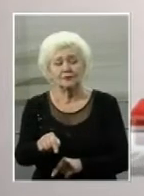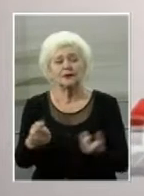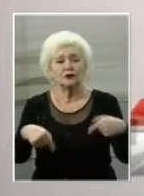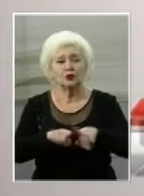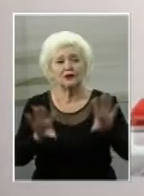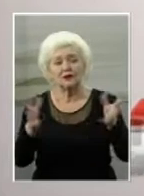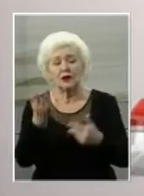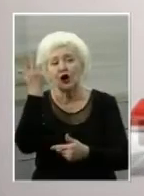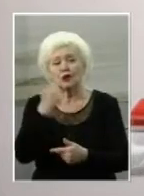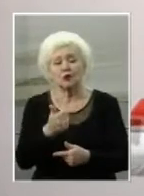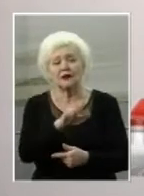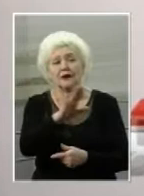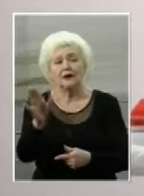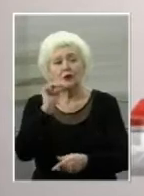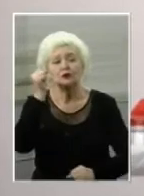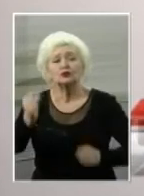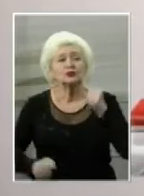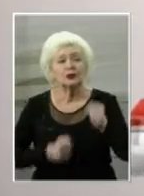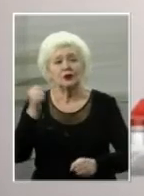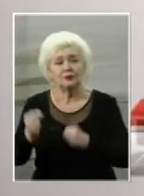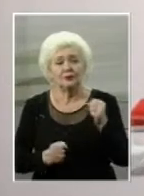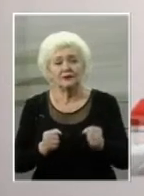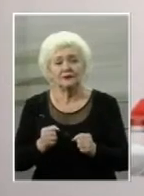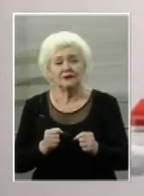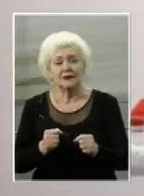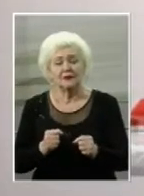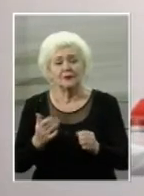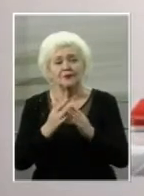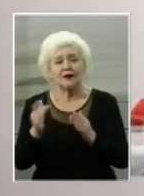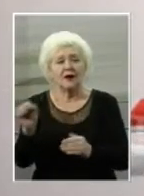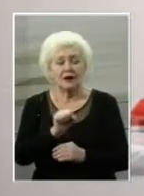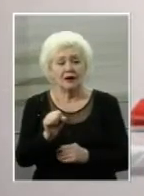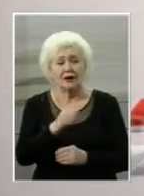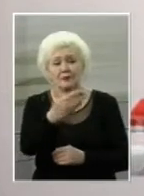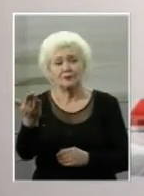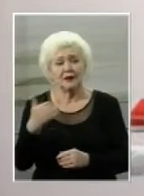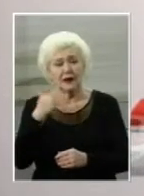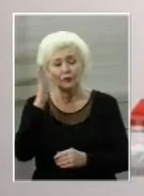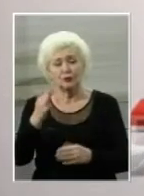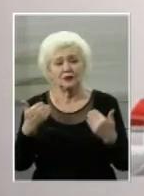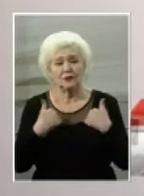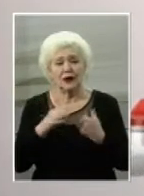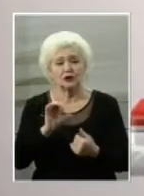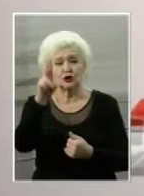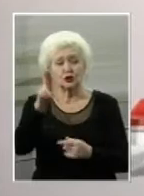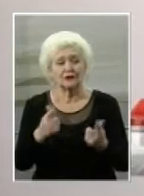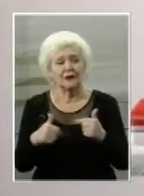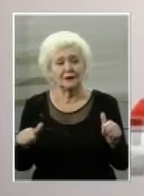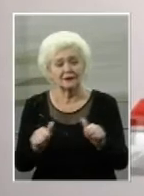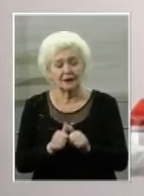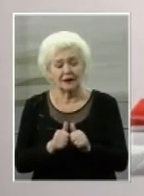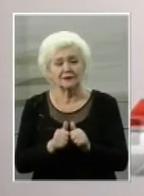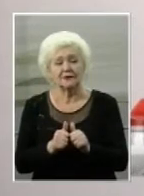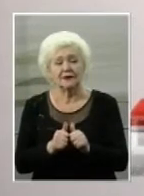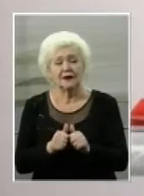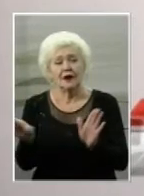таких подій, коли всі будуть бігти до юристів, і ми будемо в наших навчальних закладах